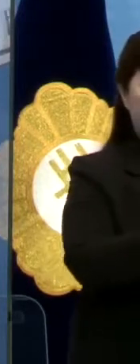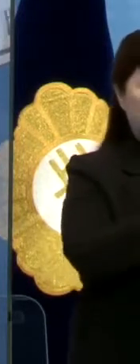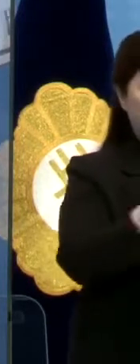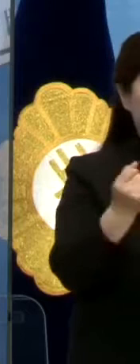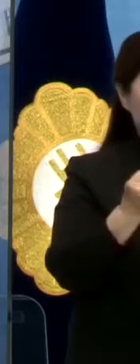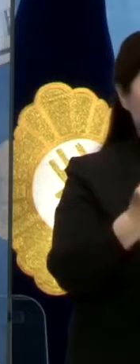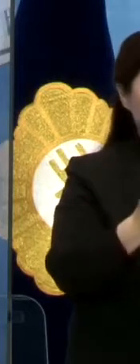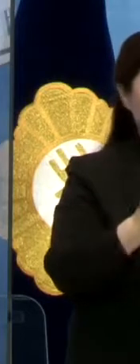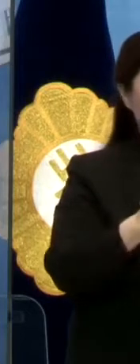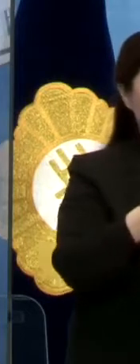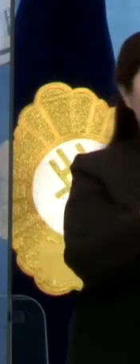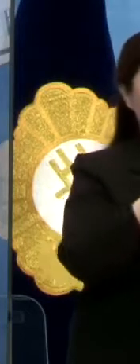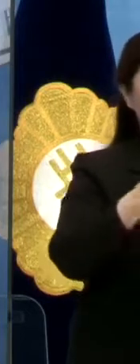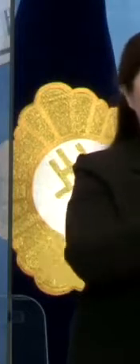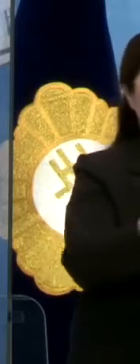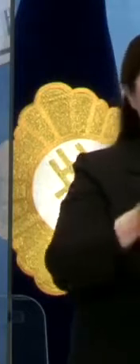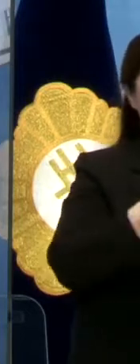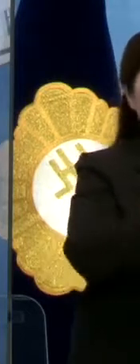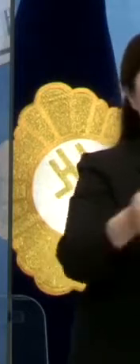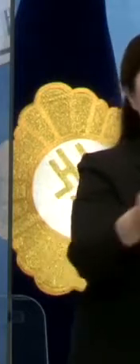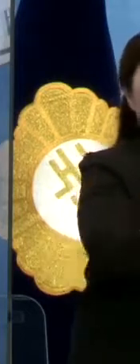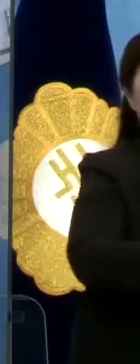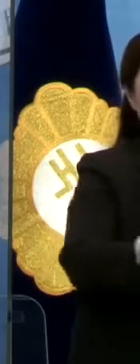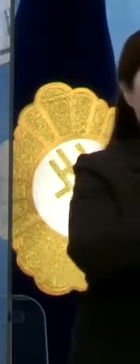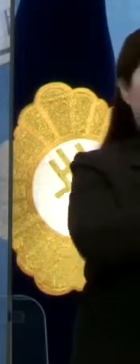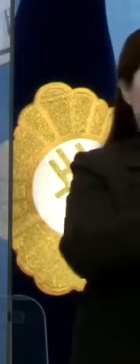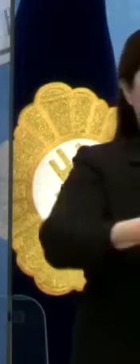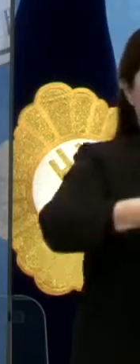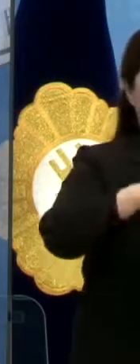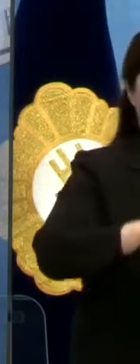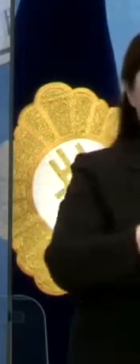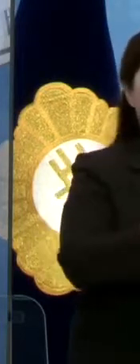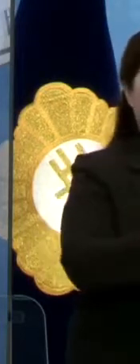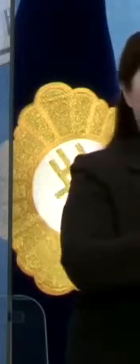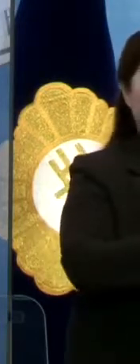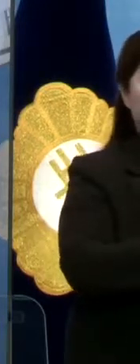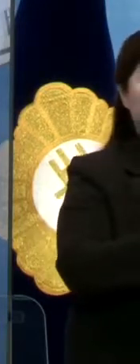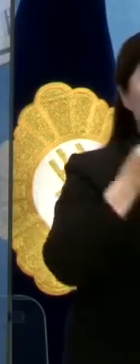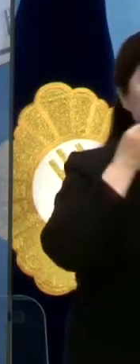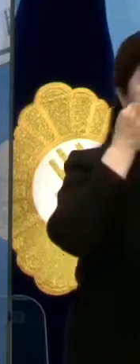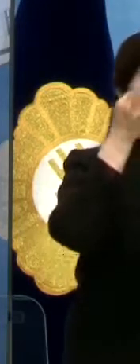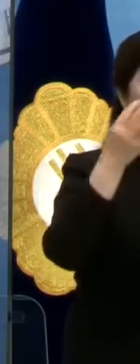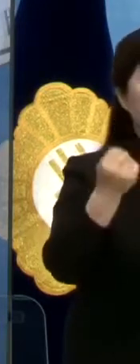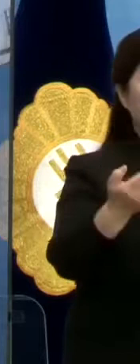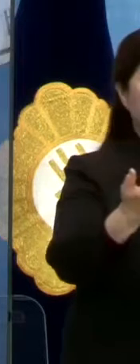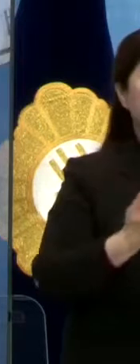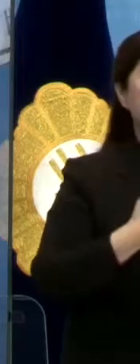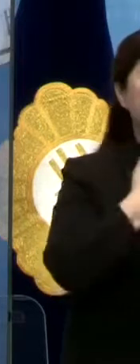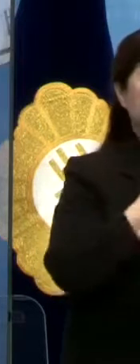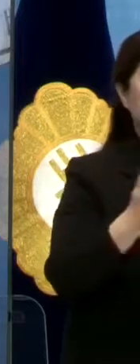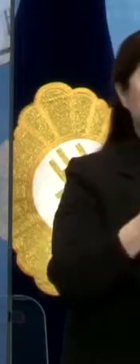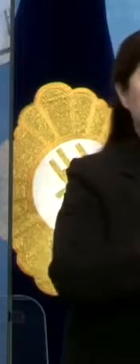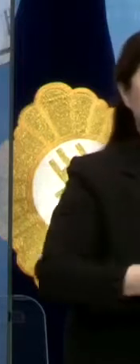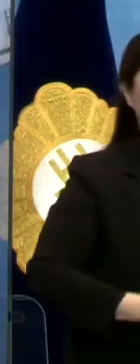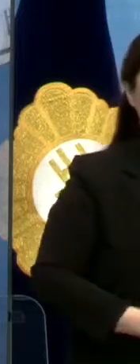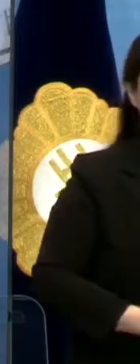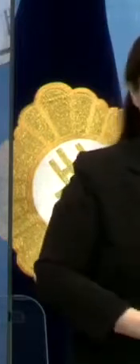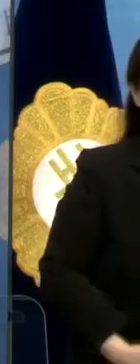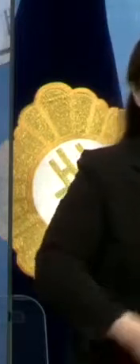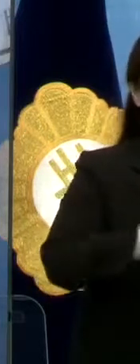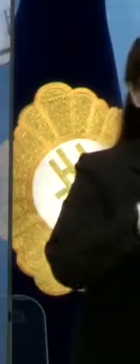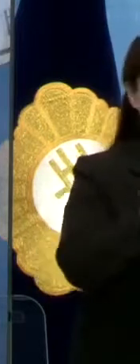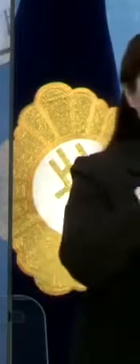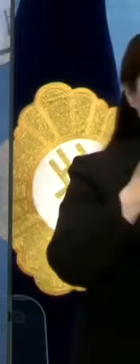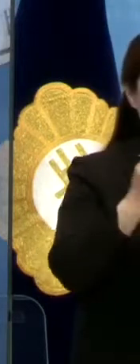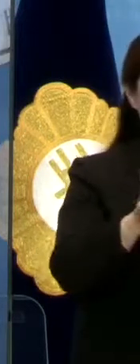이 범국민추진운동위원회 추진위원으로 참여하는 등 하시면서 노력을 많이 기울였습니다. 아시겠지만